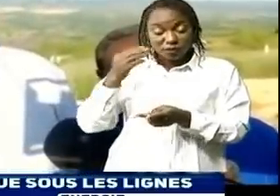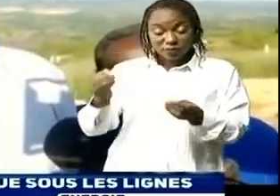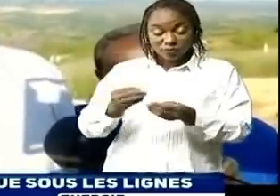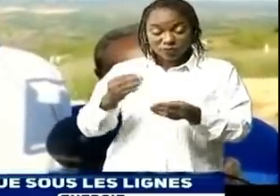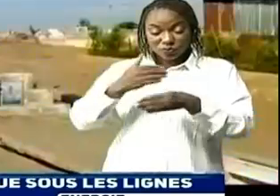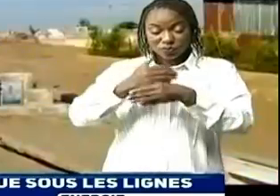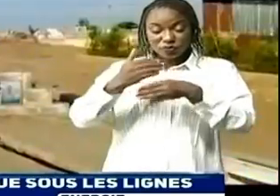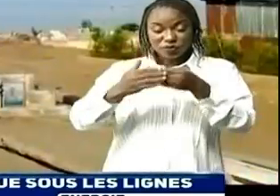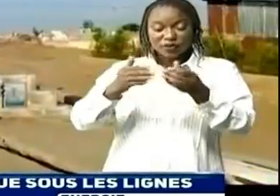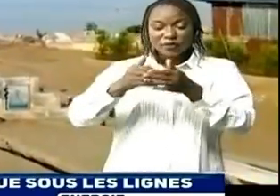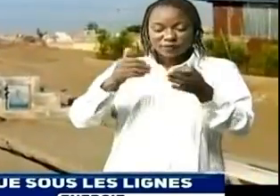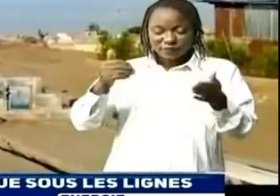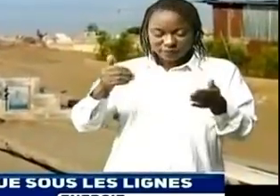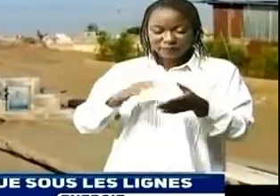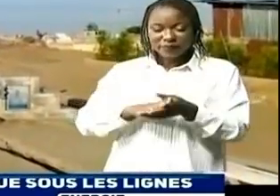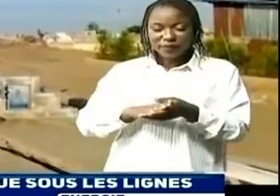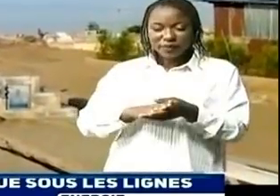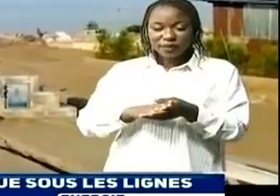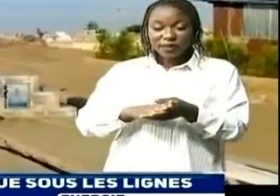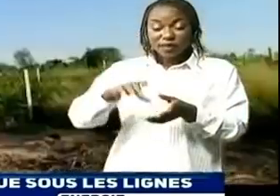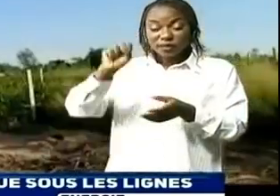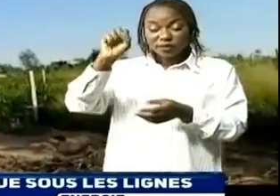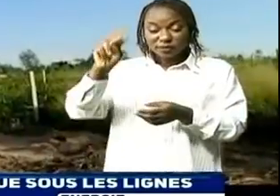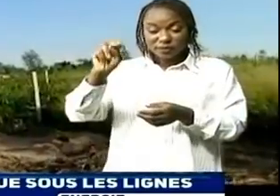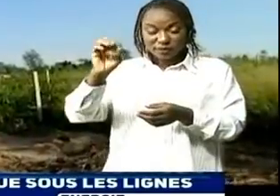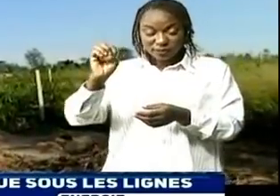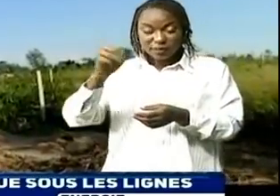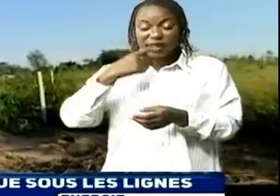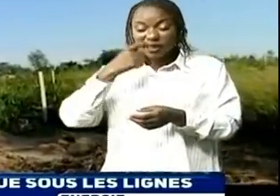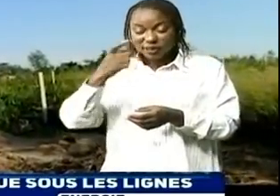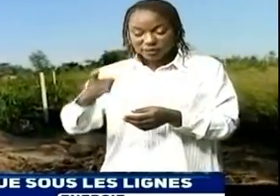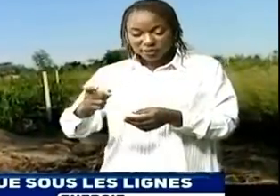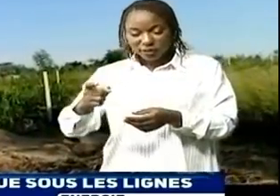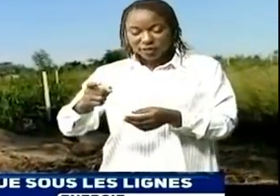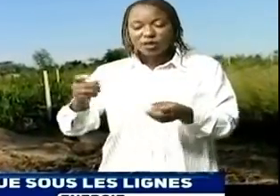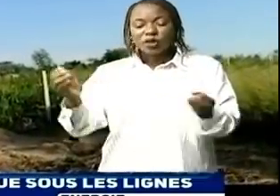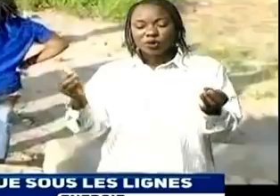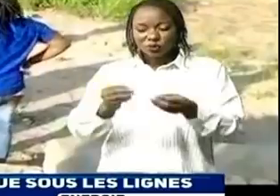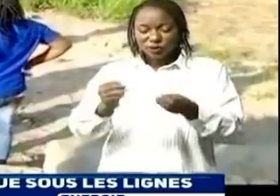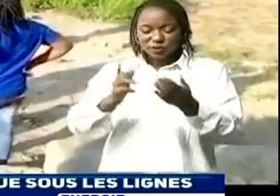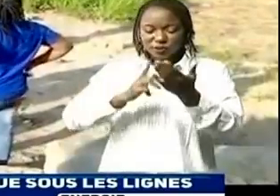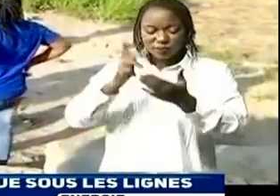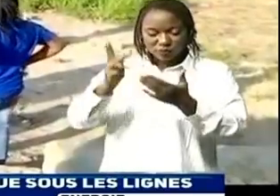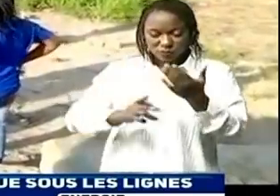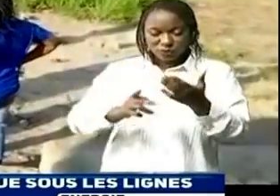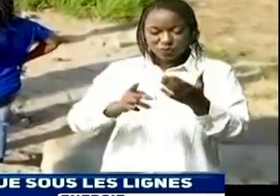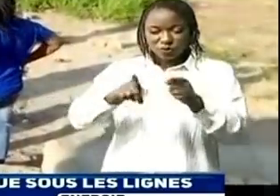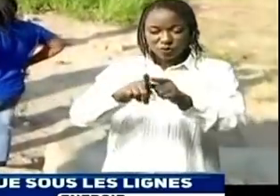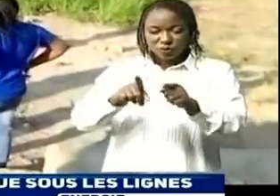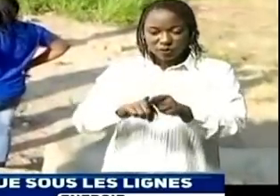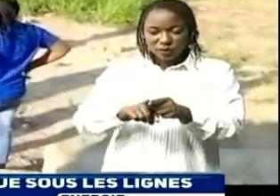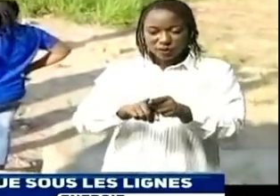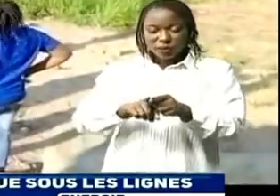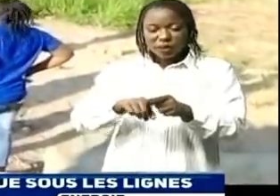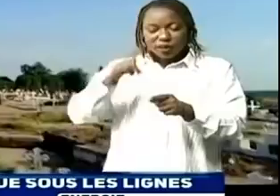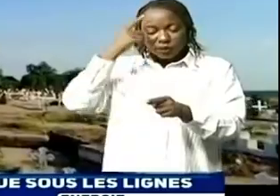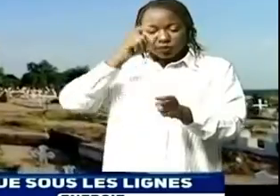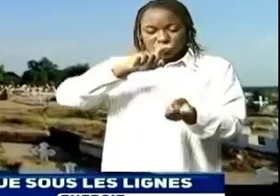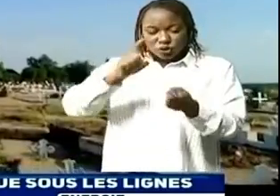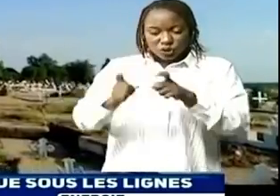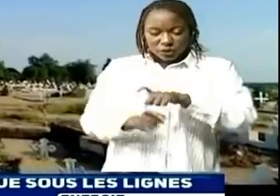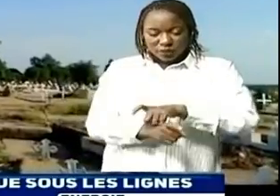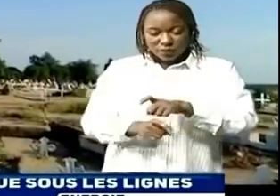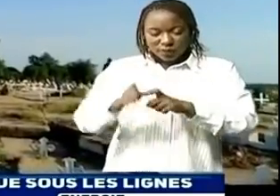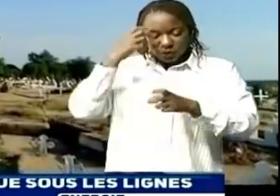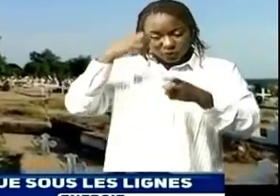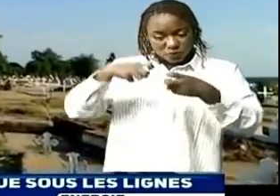avant. La SNEL SA y tient quant à la matérialisation de ces projets qui va à coup sûr améliorer la desserte